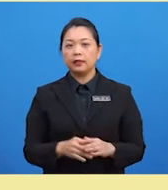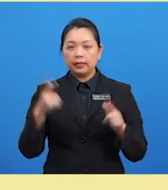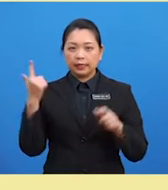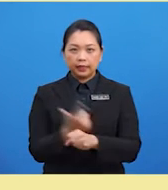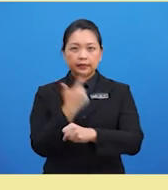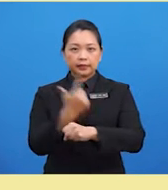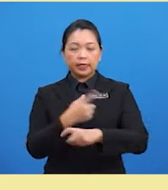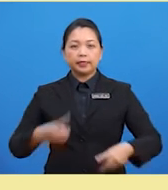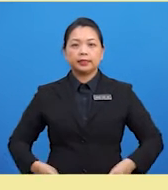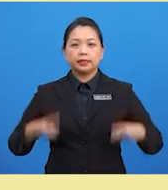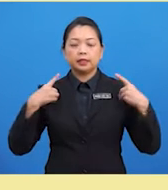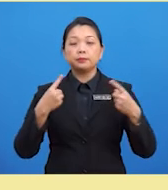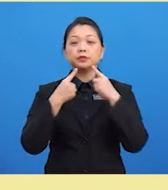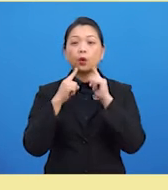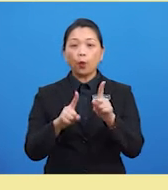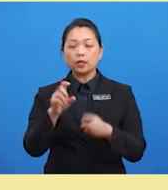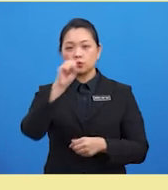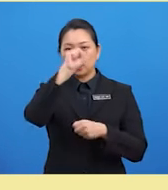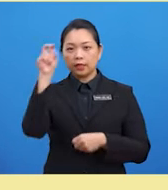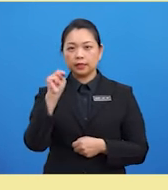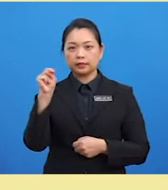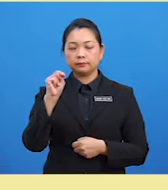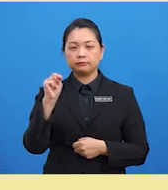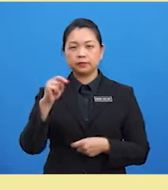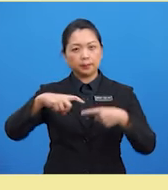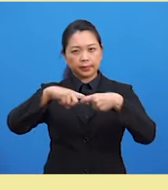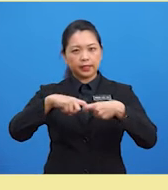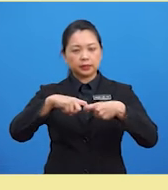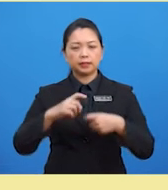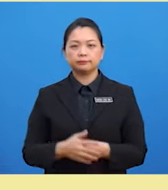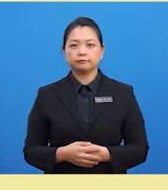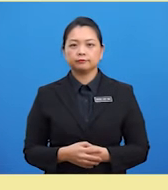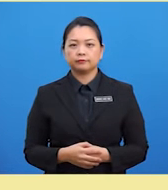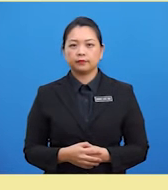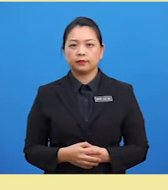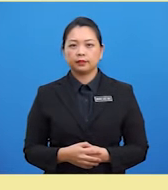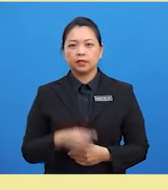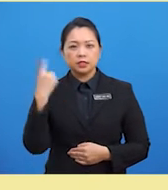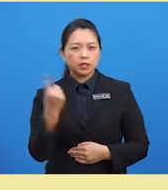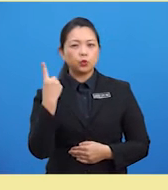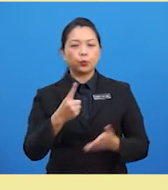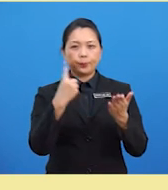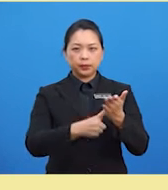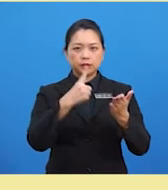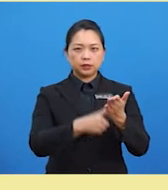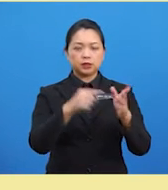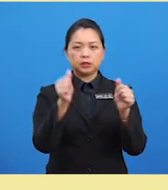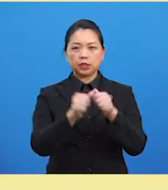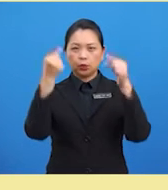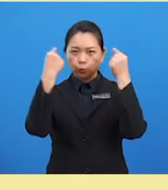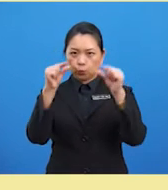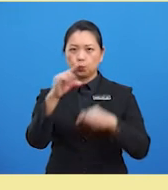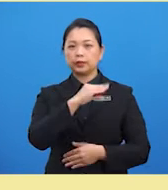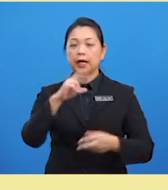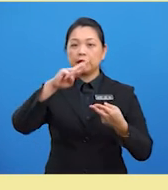diri menjawab soalan-soalan berkaitan, selalu berbincang dengan guru